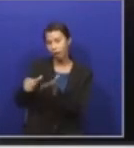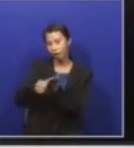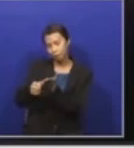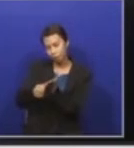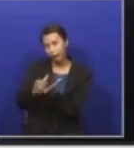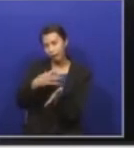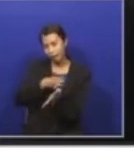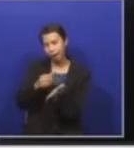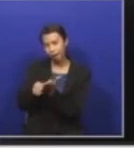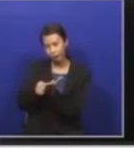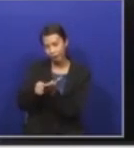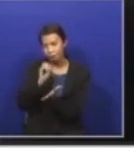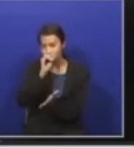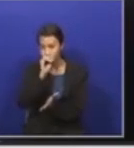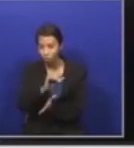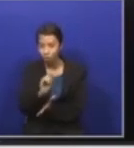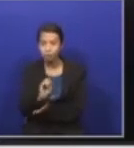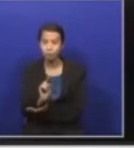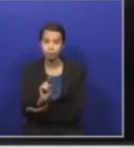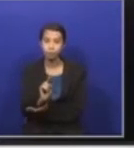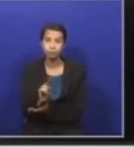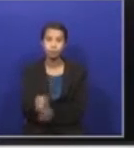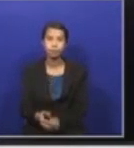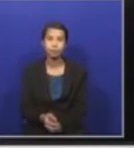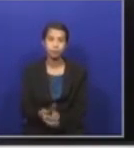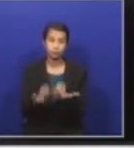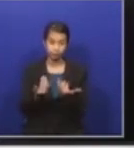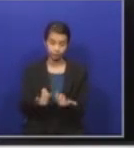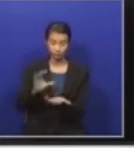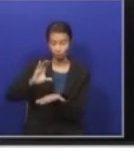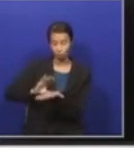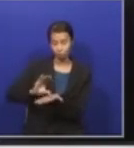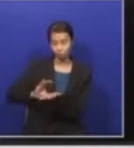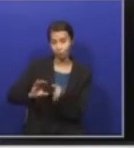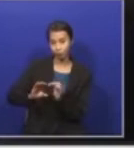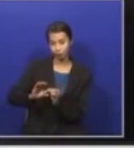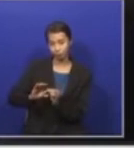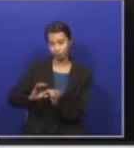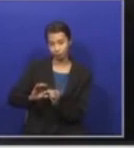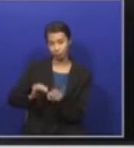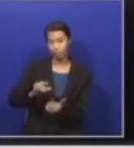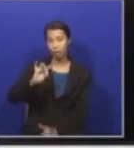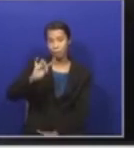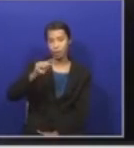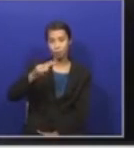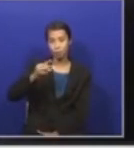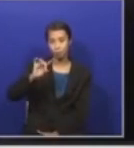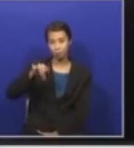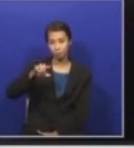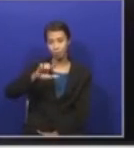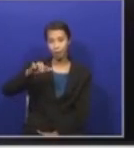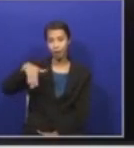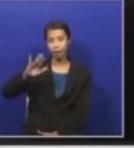เอาไว้ในลักษณะเดียวกันว่างบประมาณในส่วนที่อยู่ในร่างพระราชบัญญัติ 88,000 กว่าล้านบาทเศษ